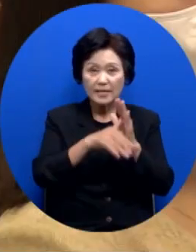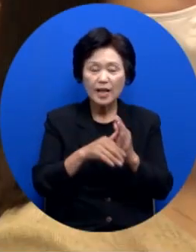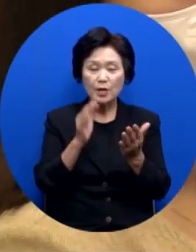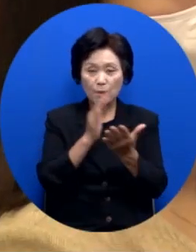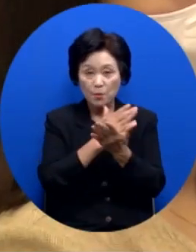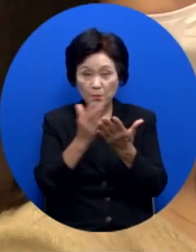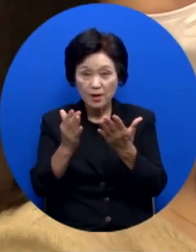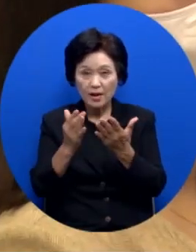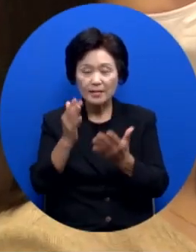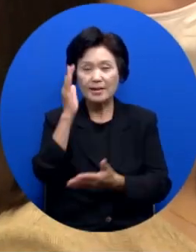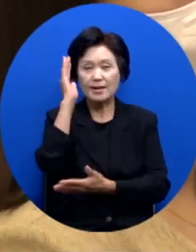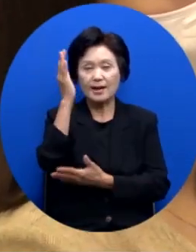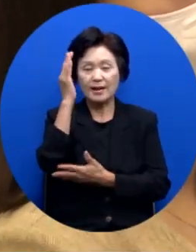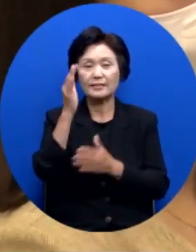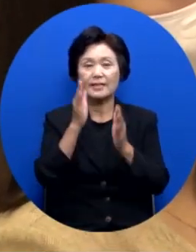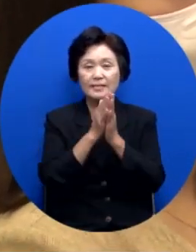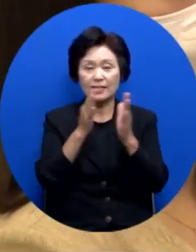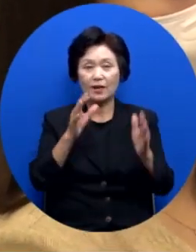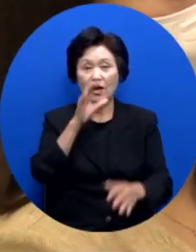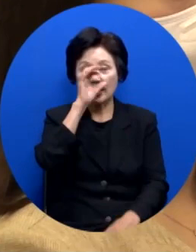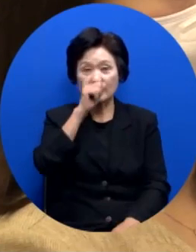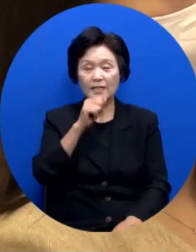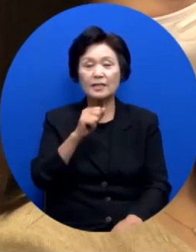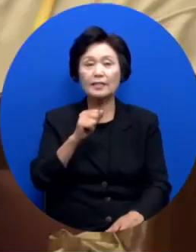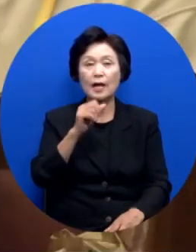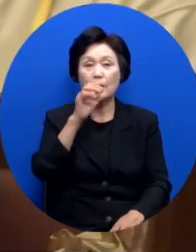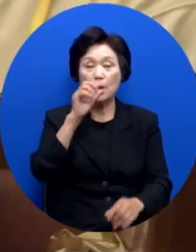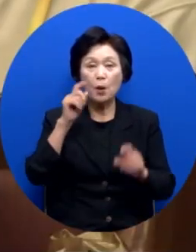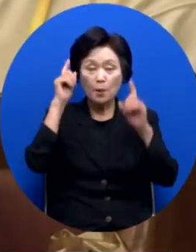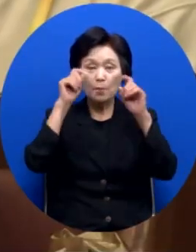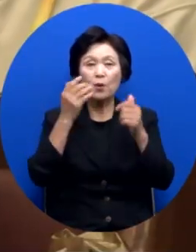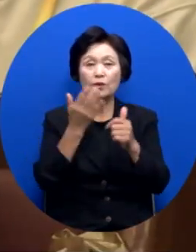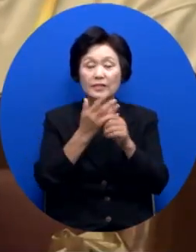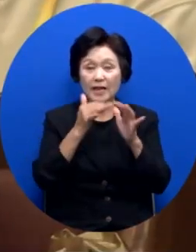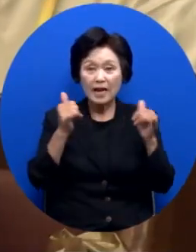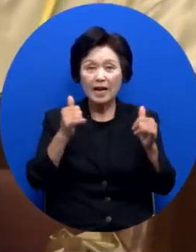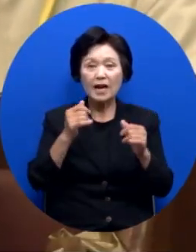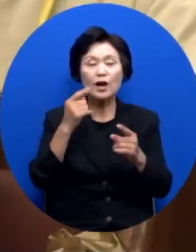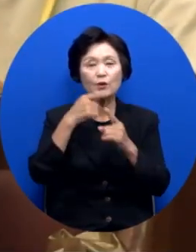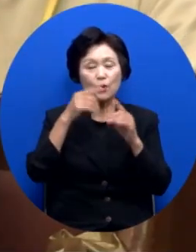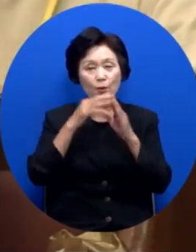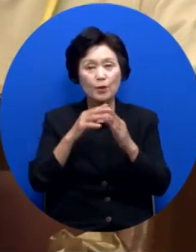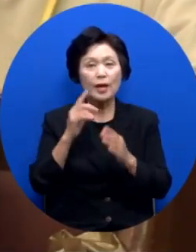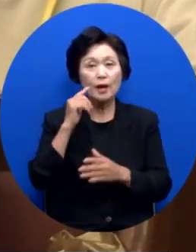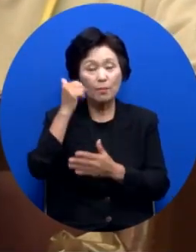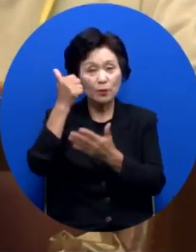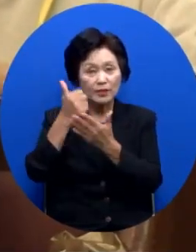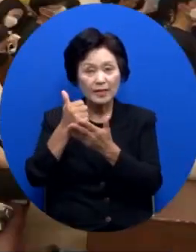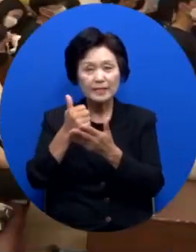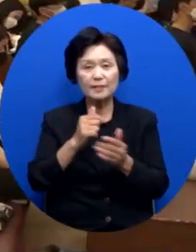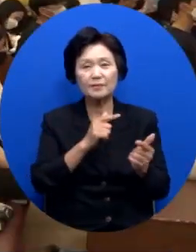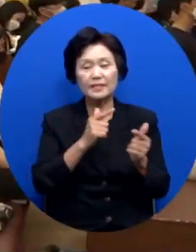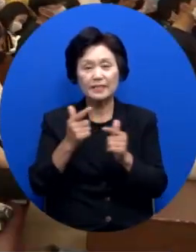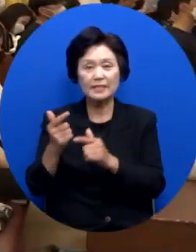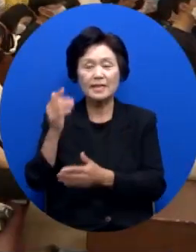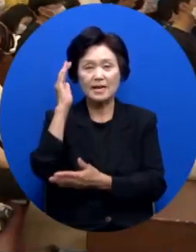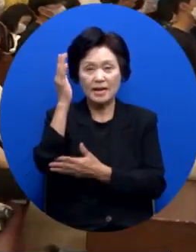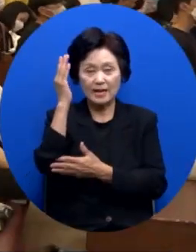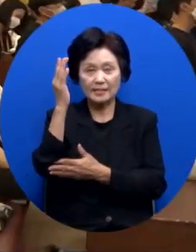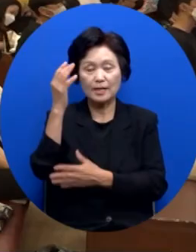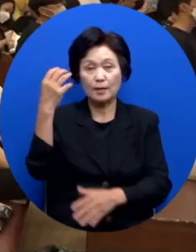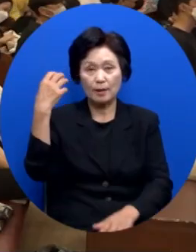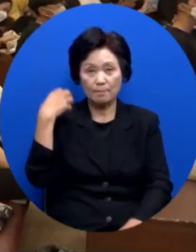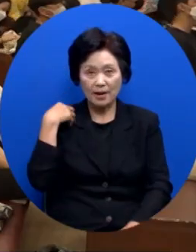강의를 시작으로 선한 목자교회 유기성 목사, 온누리교회 이재훈 목사 등이 강사로 나서